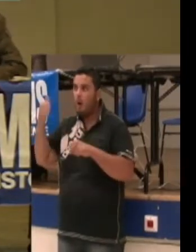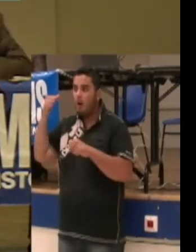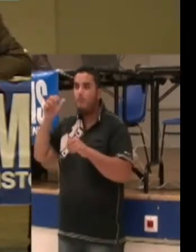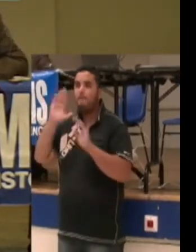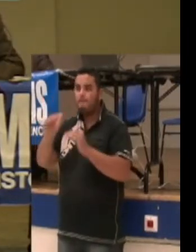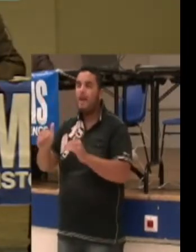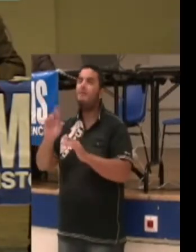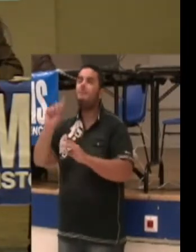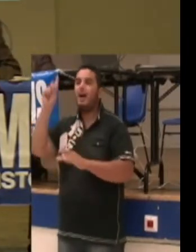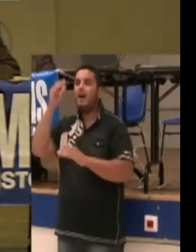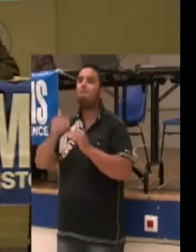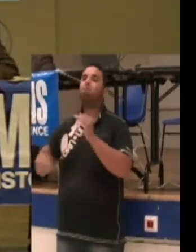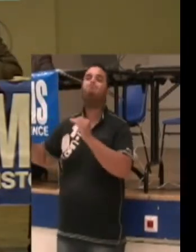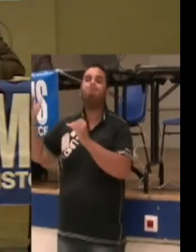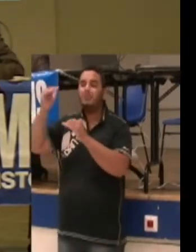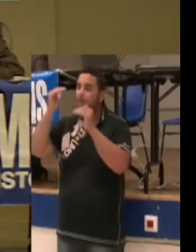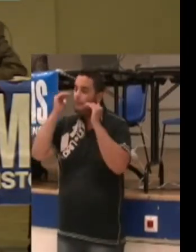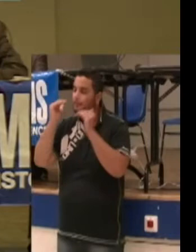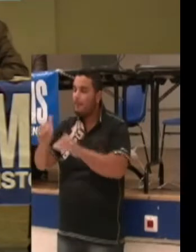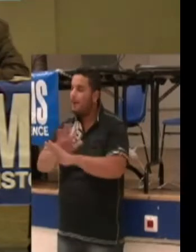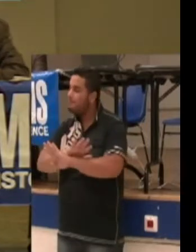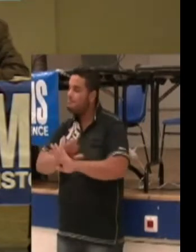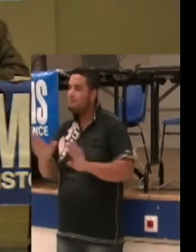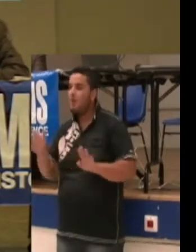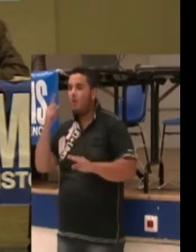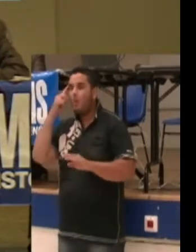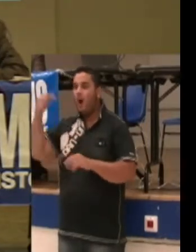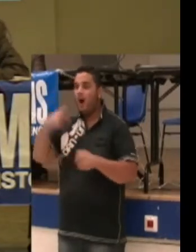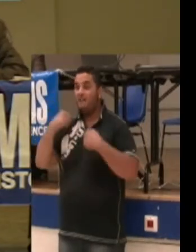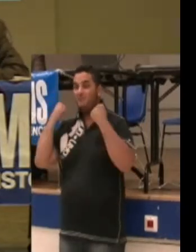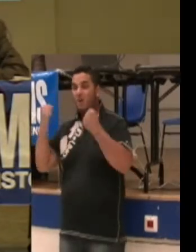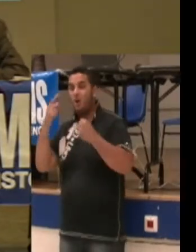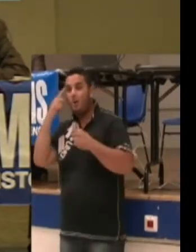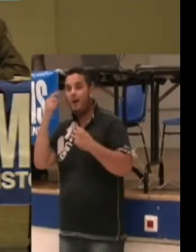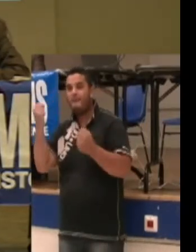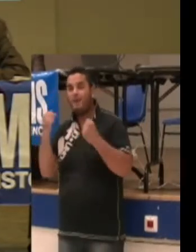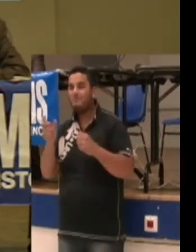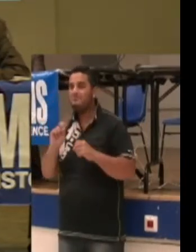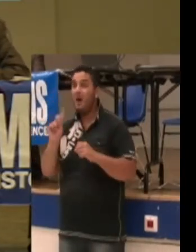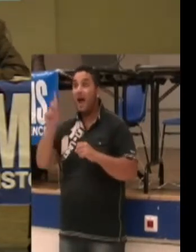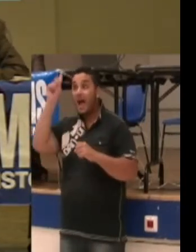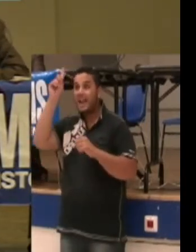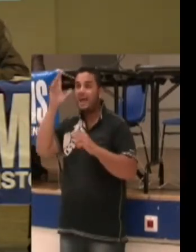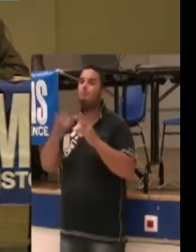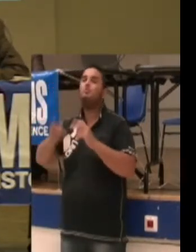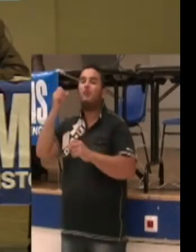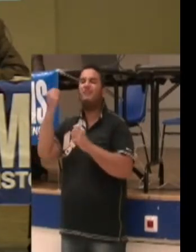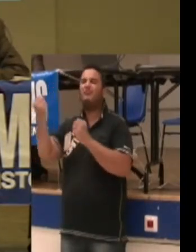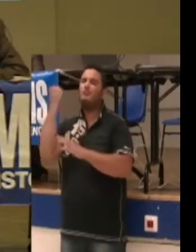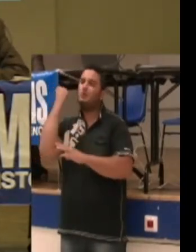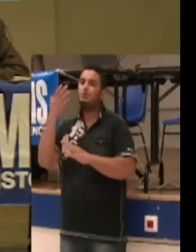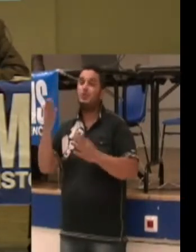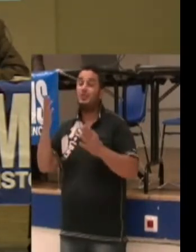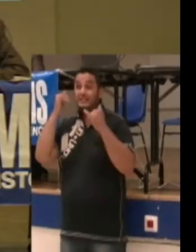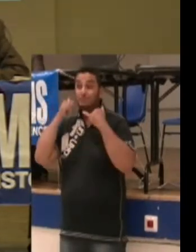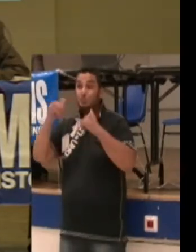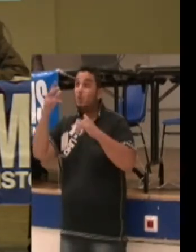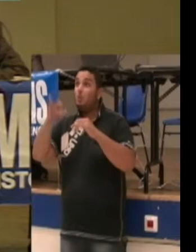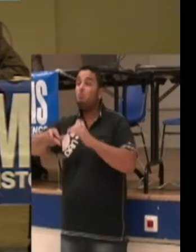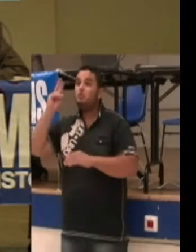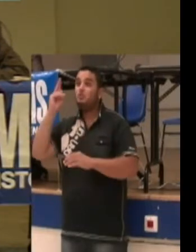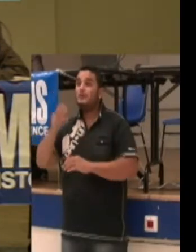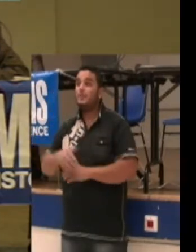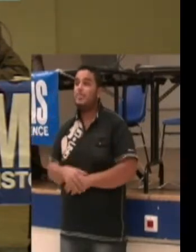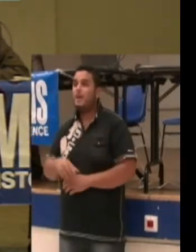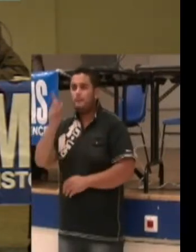autres. Il se croit fort. Vous voyez, il se croit fort. Et Allah SWT nous rappelle ces vérités. Et quand Allah SWT nous parle de Pharaon, pourquoi